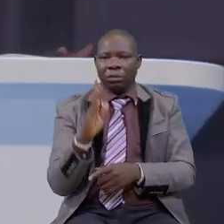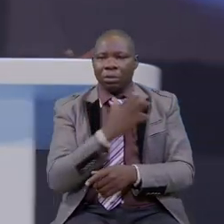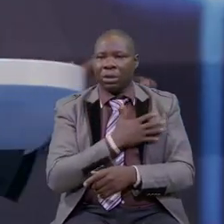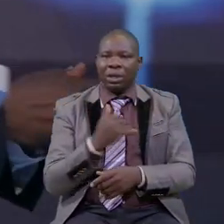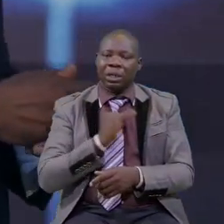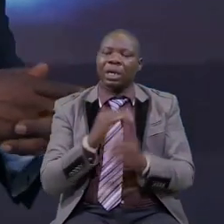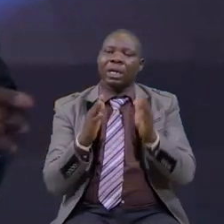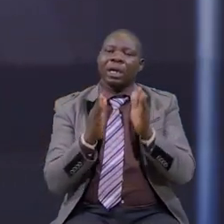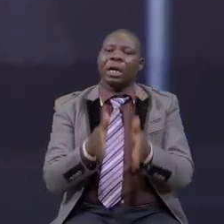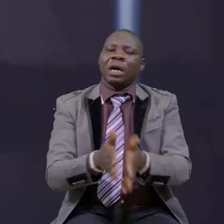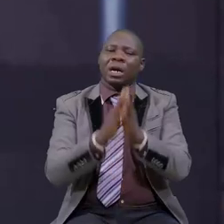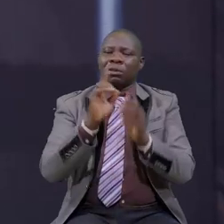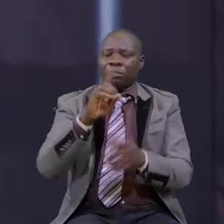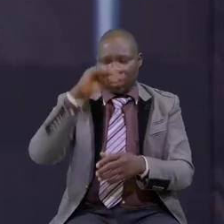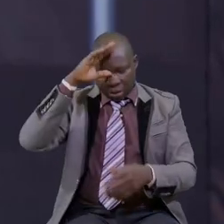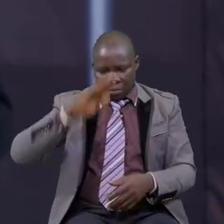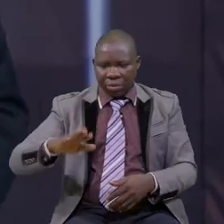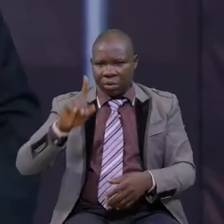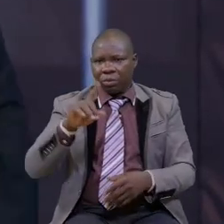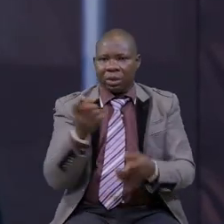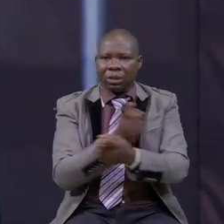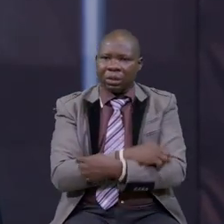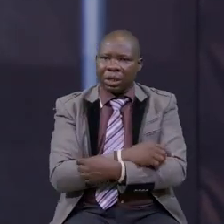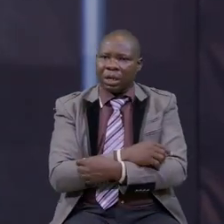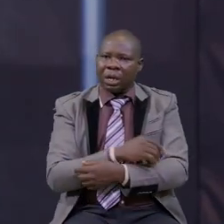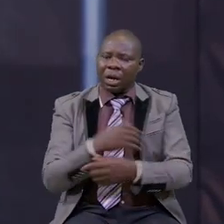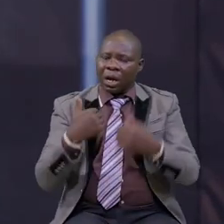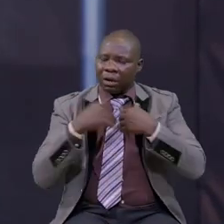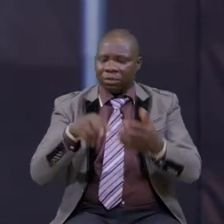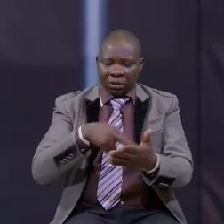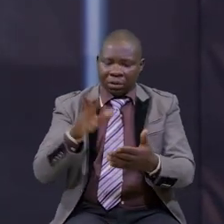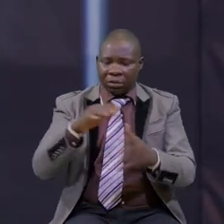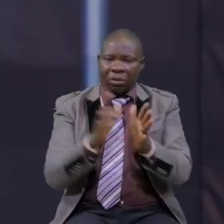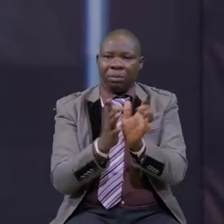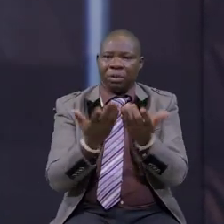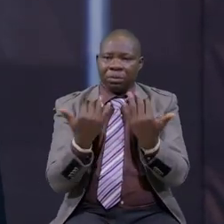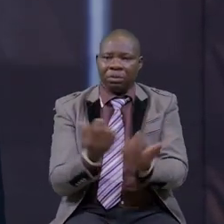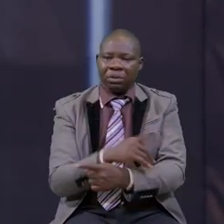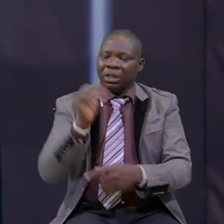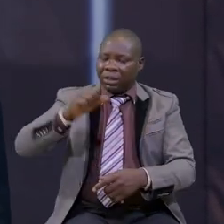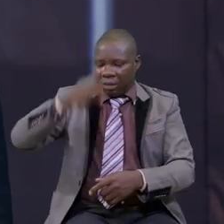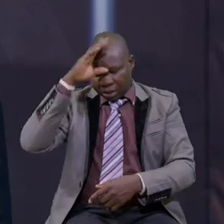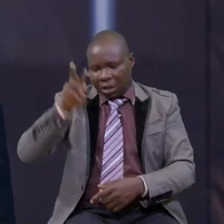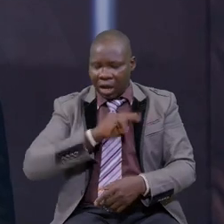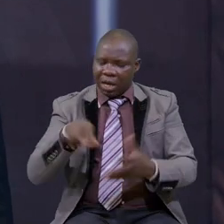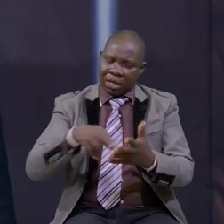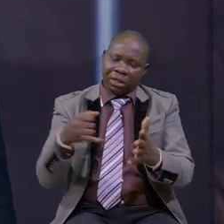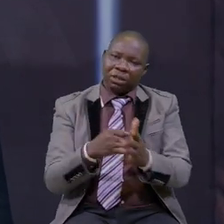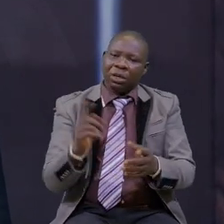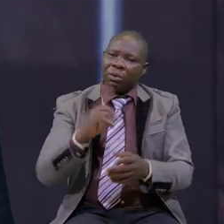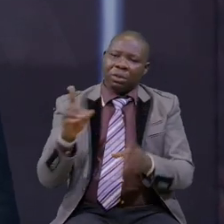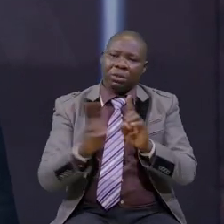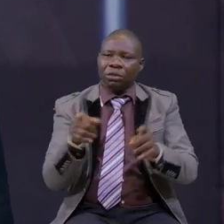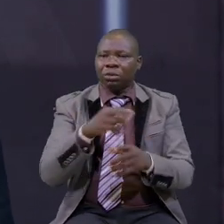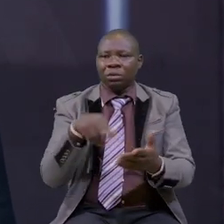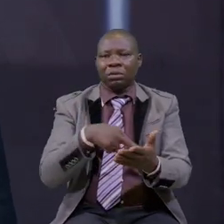j'ai demandé à un garçon un jour, est-ce que tu as lu ta Bible? Oh, j'ai dit, oui, monsieur, j'ai lu la Bible. J'ai dit, où est-ce que tu as lu?